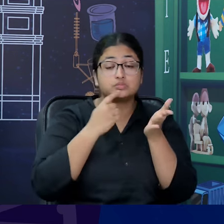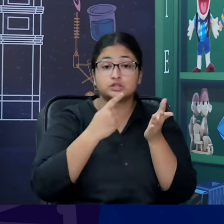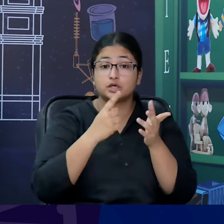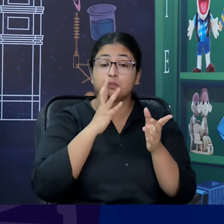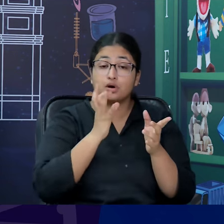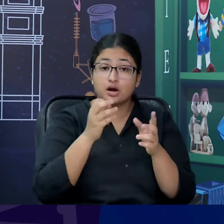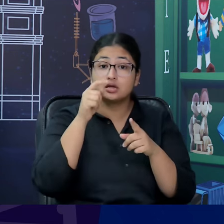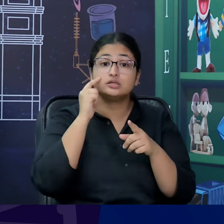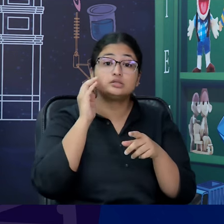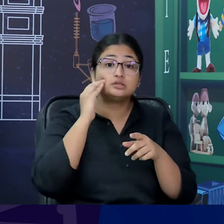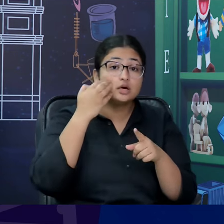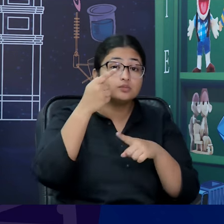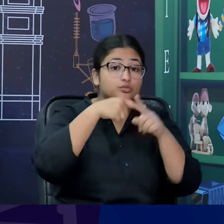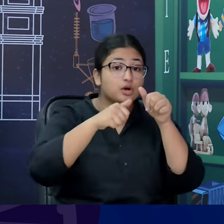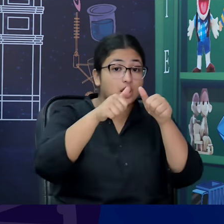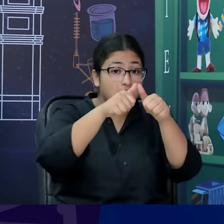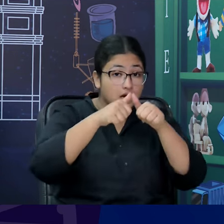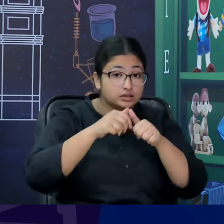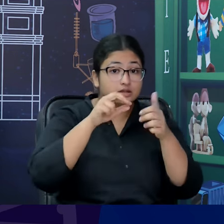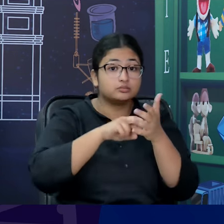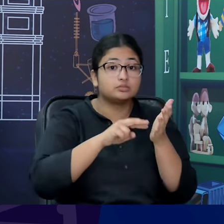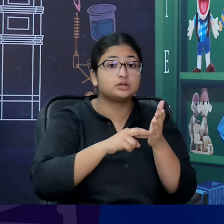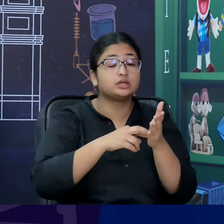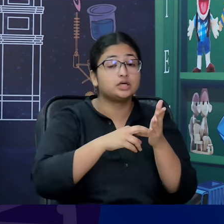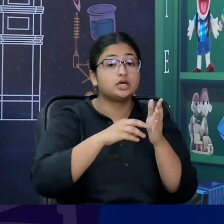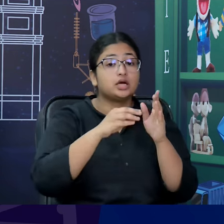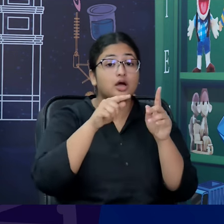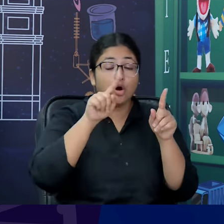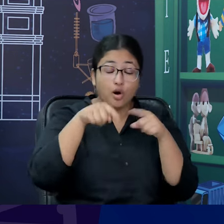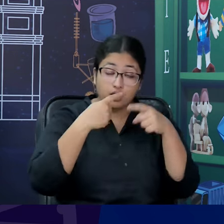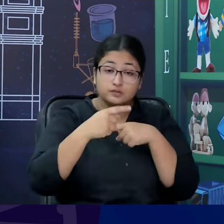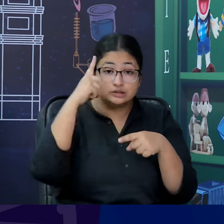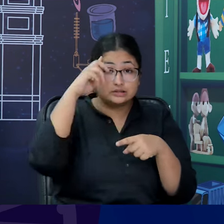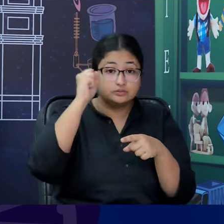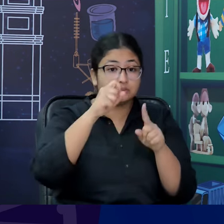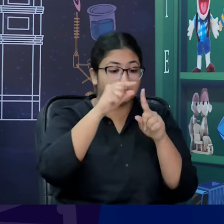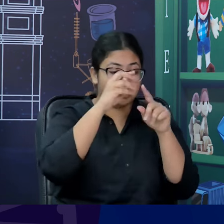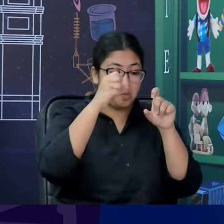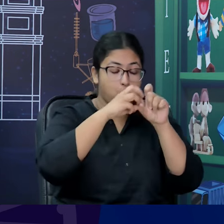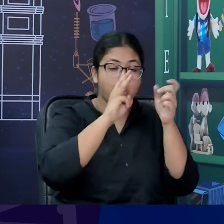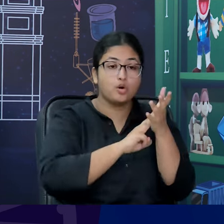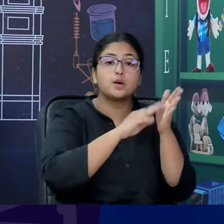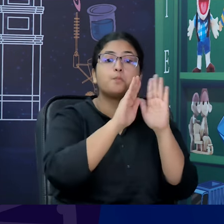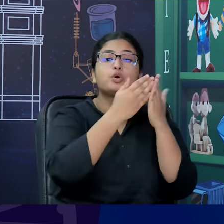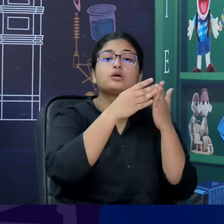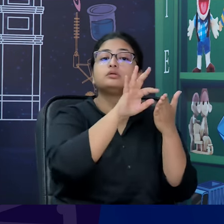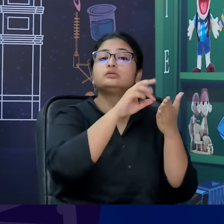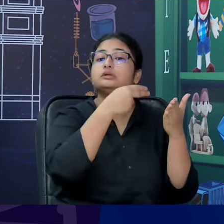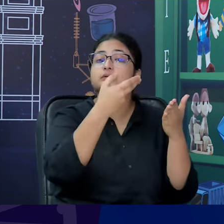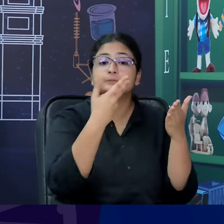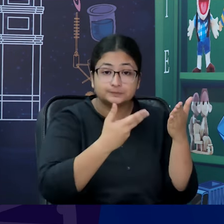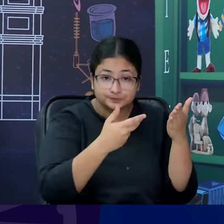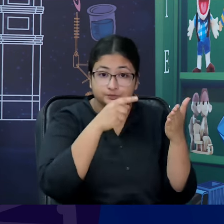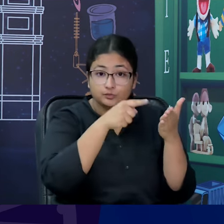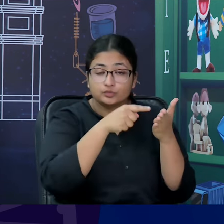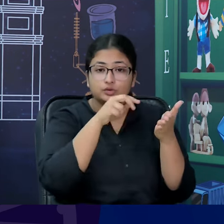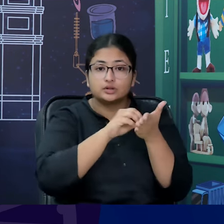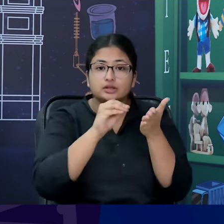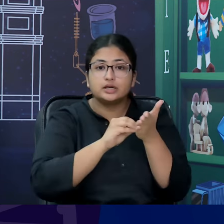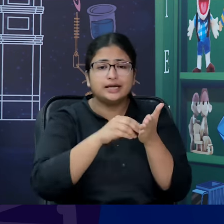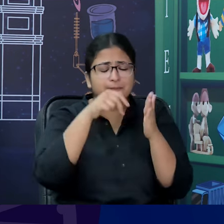जरूर लिखें कि किस काव्य संग्रह से ली गई है और इस इस कविता को किस परिदृश्य में किस परिप्रेक्ष्य में लिखा गया